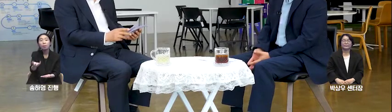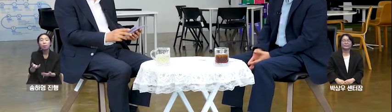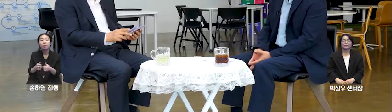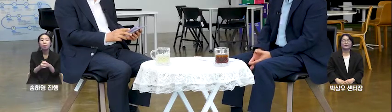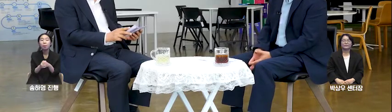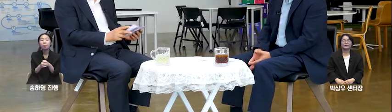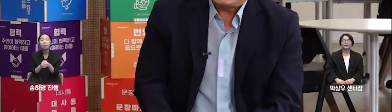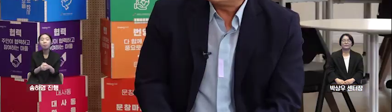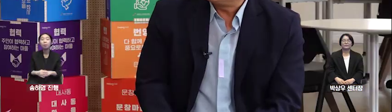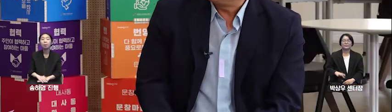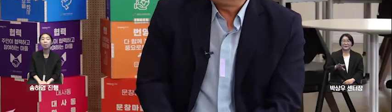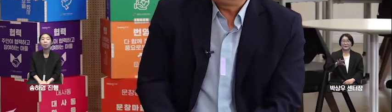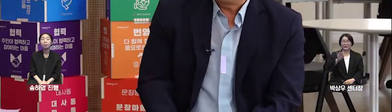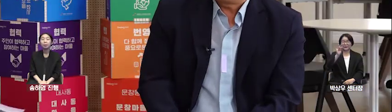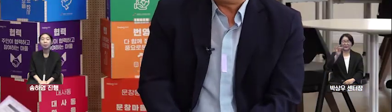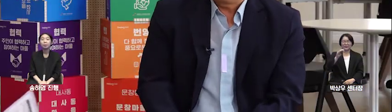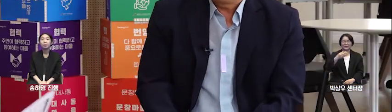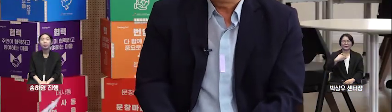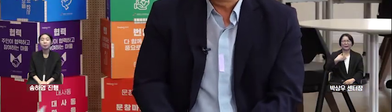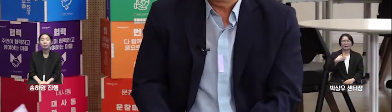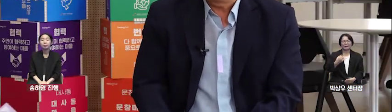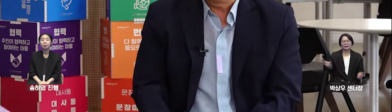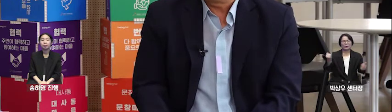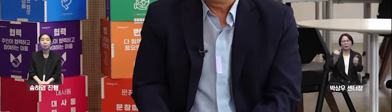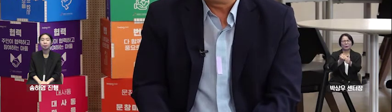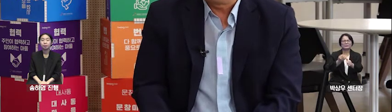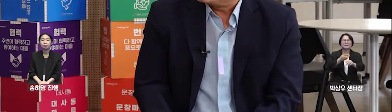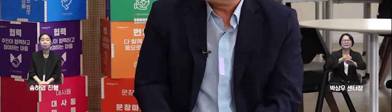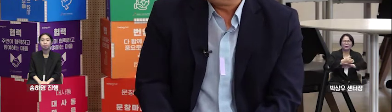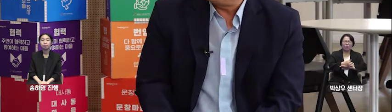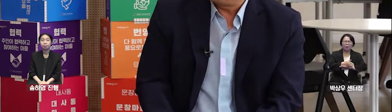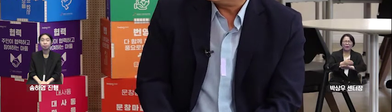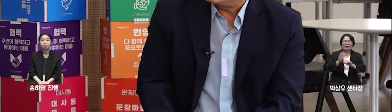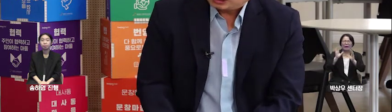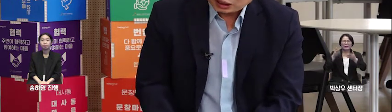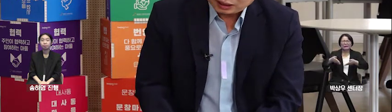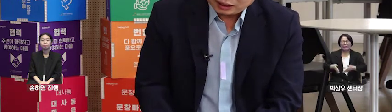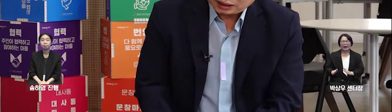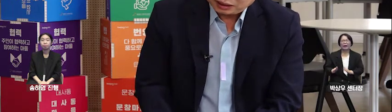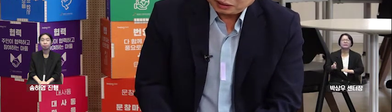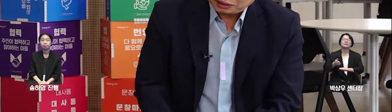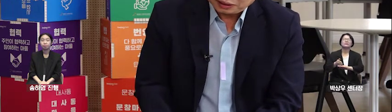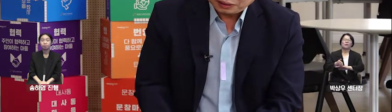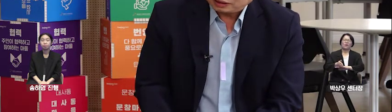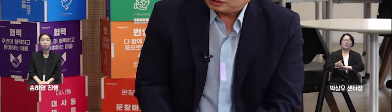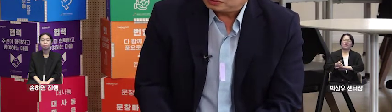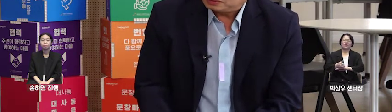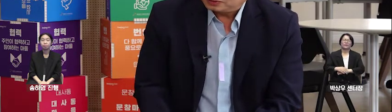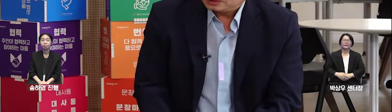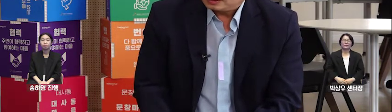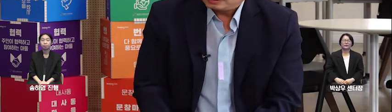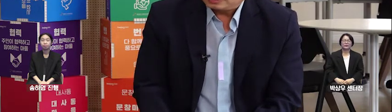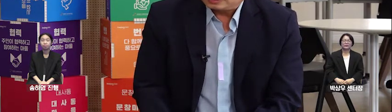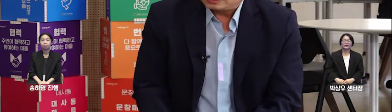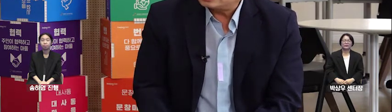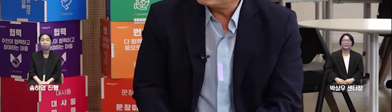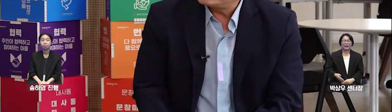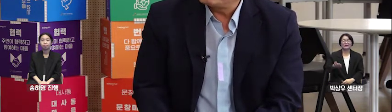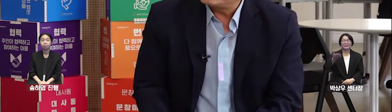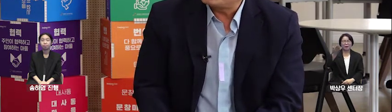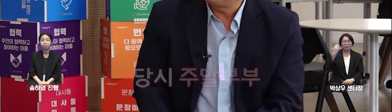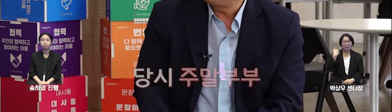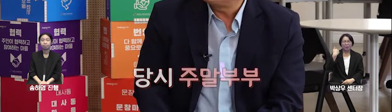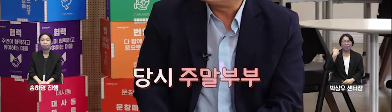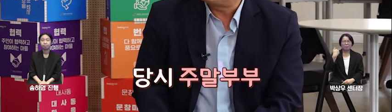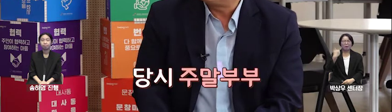그러셨어요? 일단은 너무 늦은 결혼에 또 늦은 출산 있어서요. 그리고 그